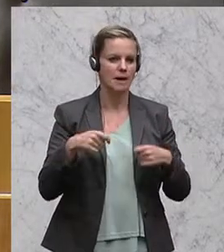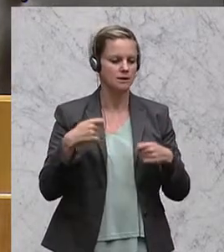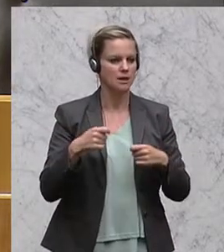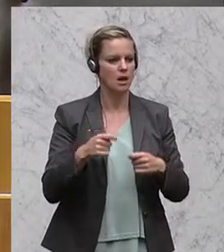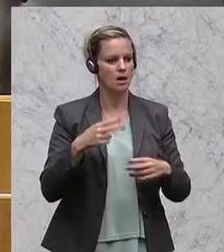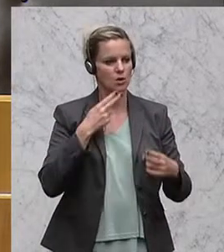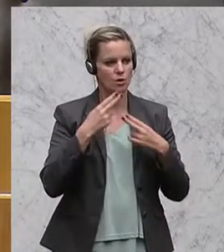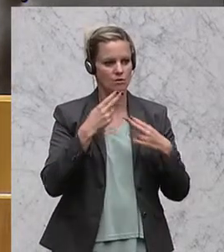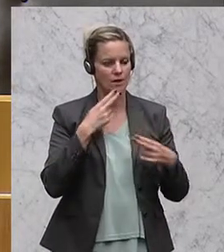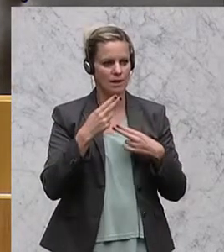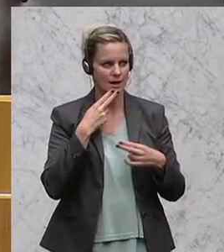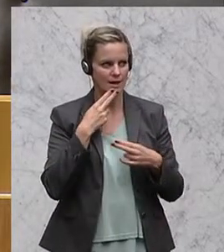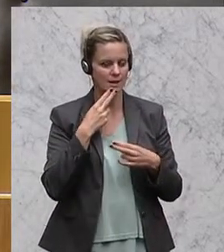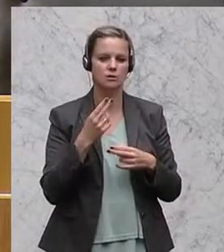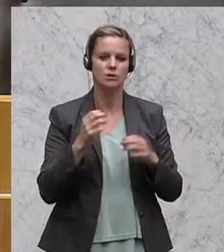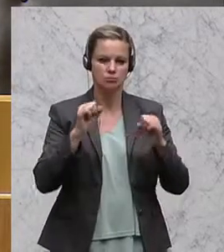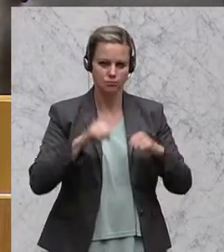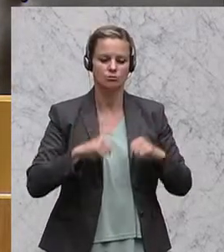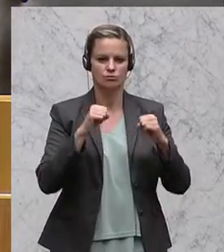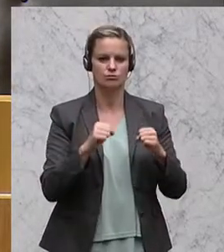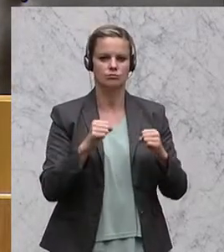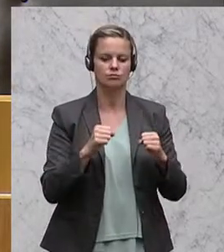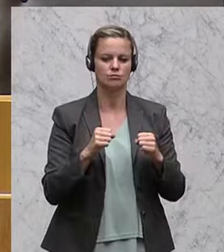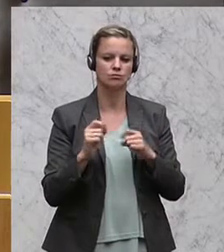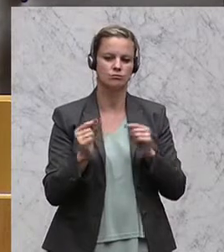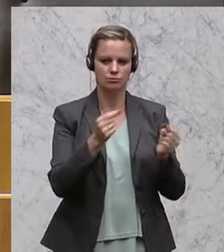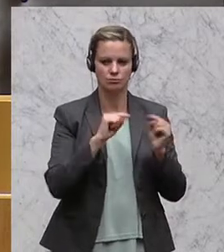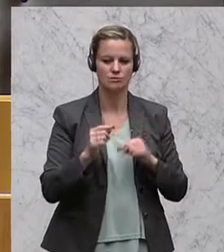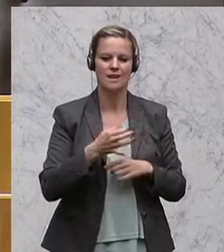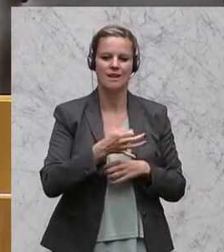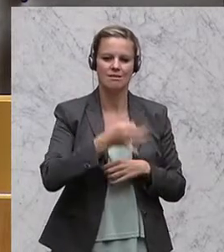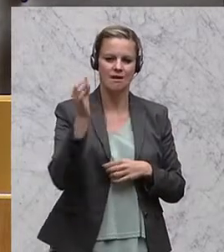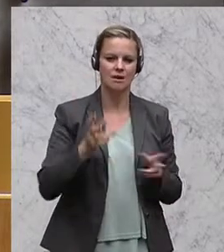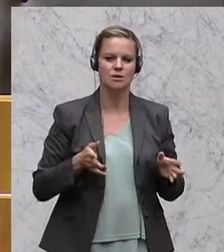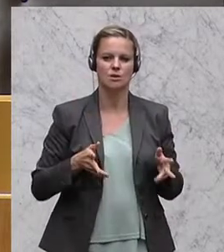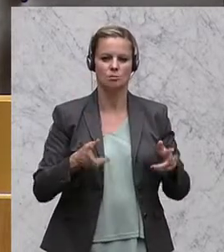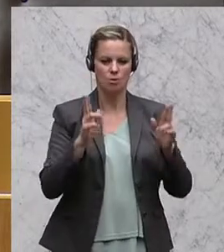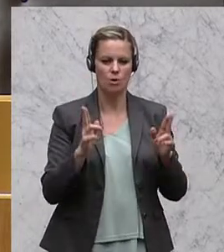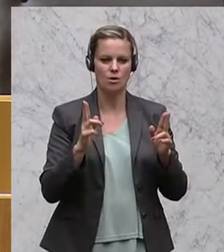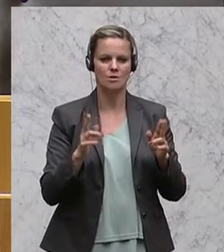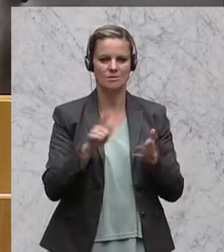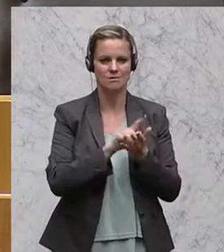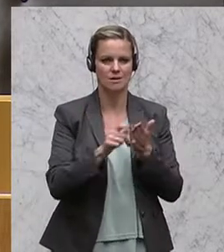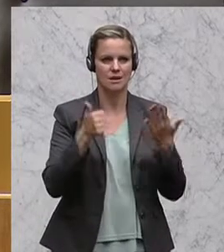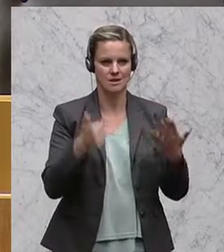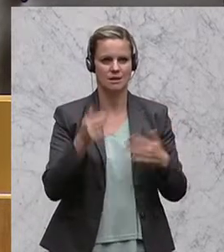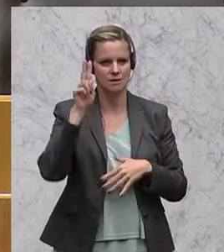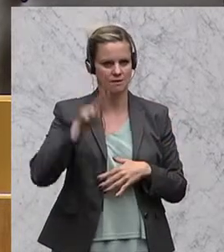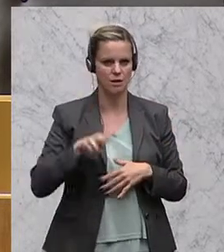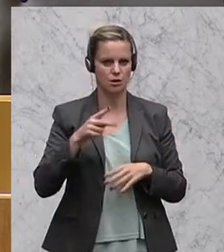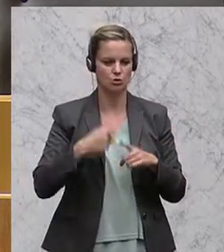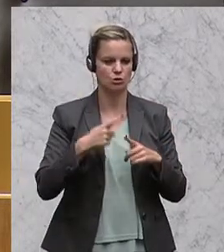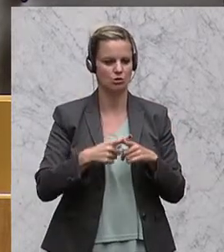Konsens über die Dauer der Debatten erzielt. Demgemäß wurde eine Tagesblockzeit von sechs Wiener Stunden vereinbart, sodass sich